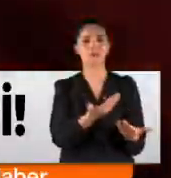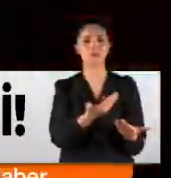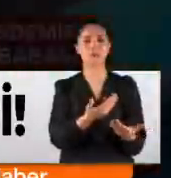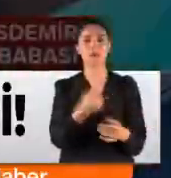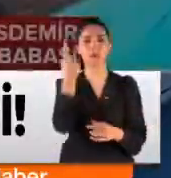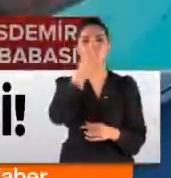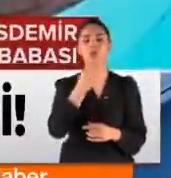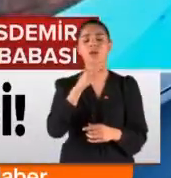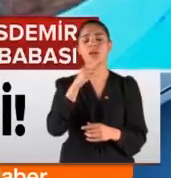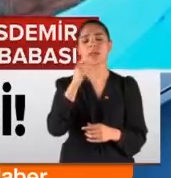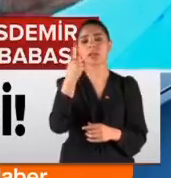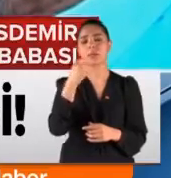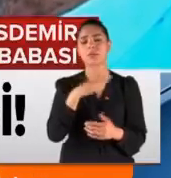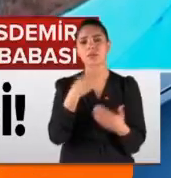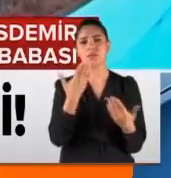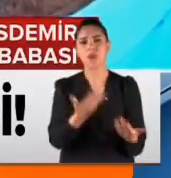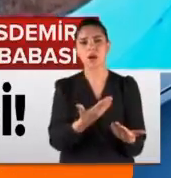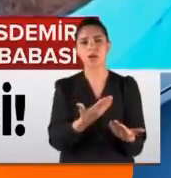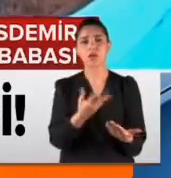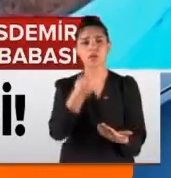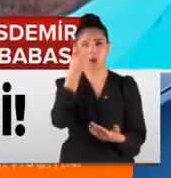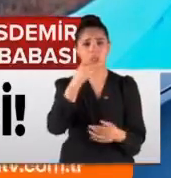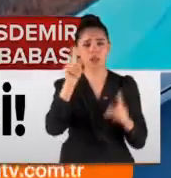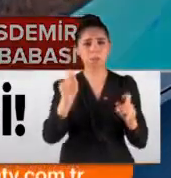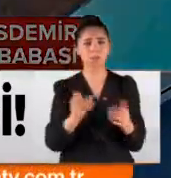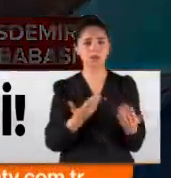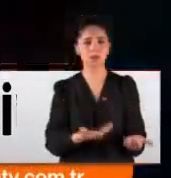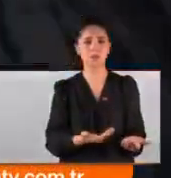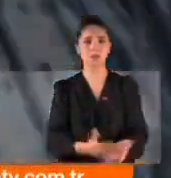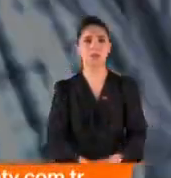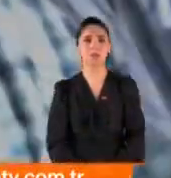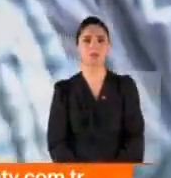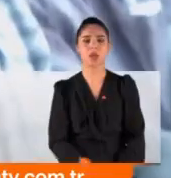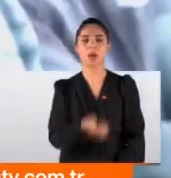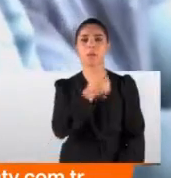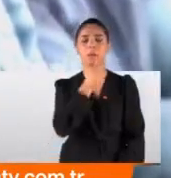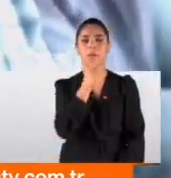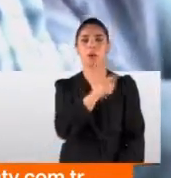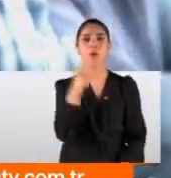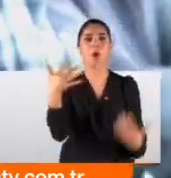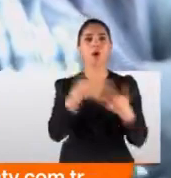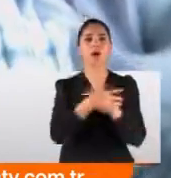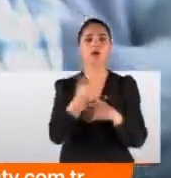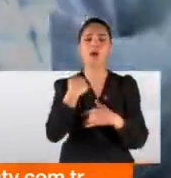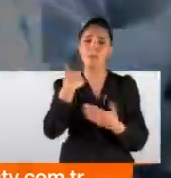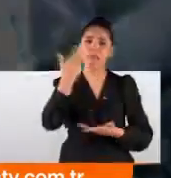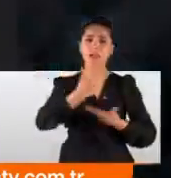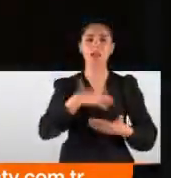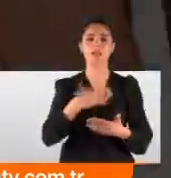Gözlerin kıpkırmızı. Çok mu ağladın? Baba, o geceyi bir de benden